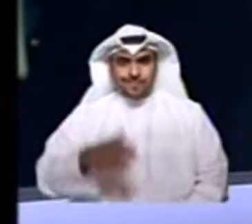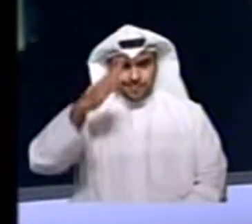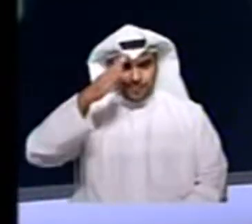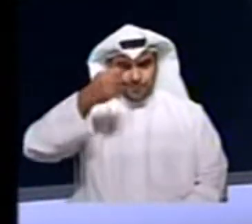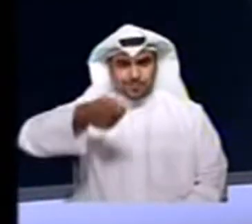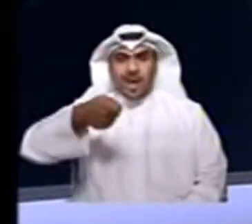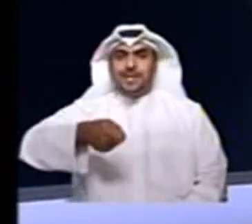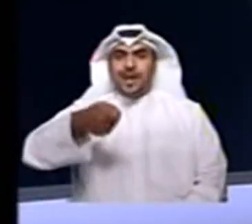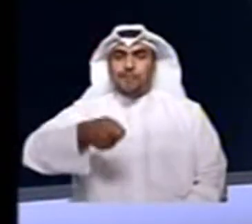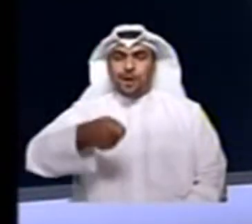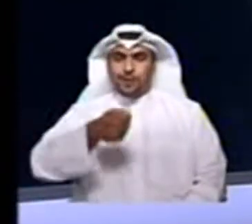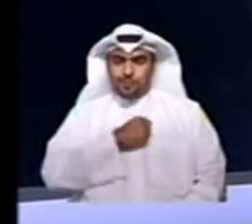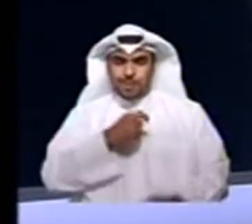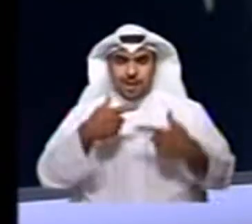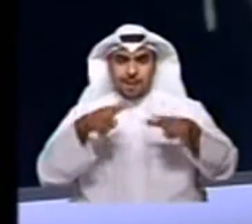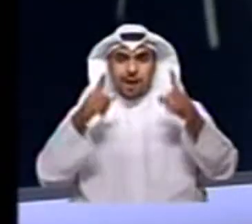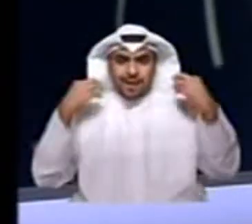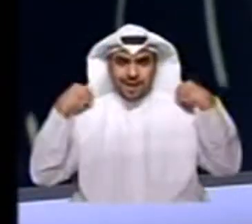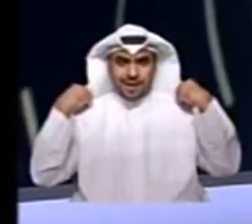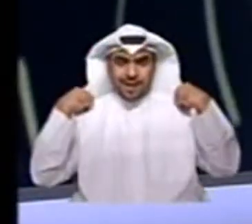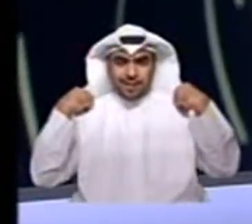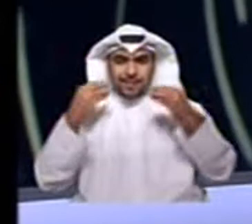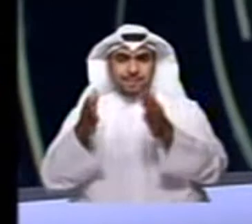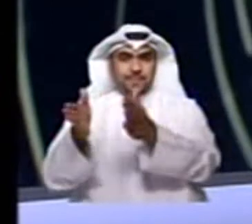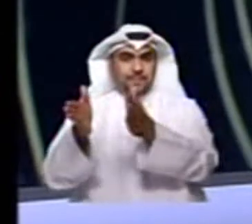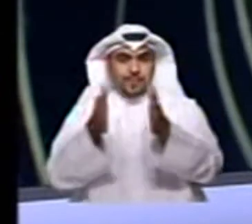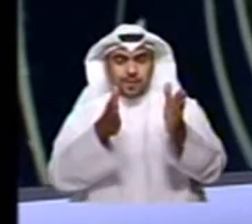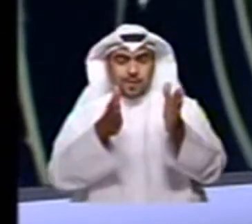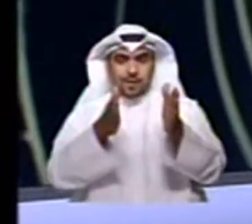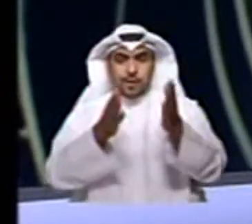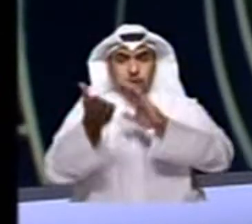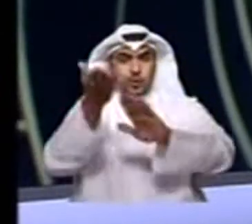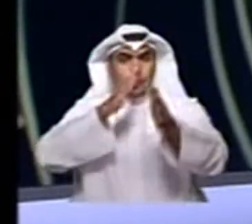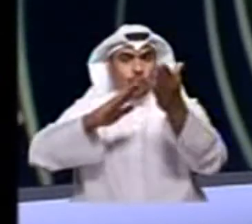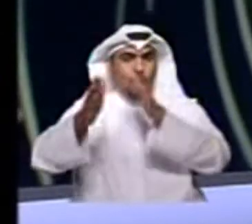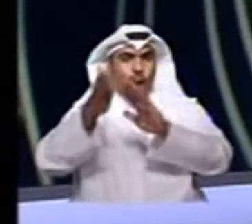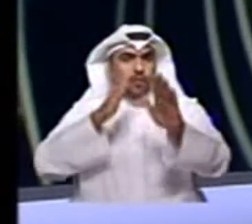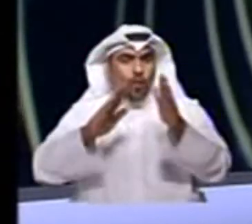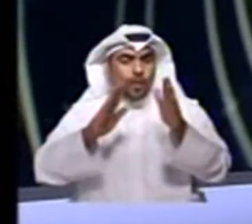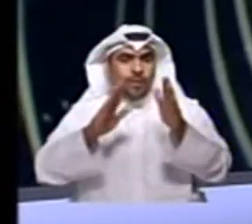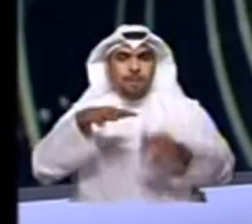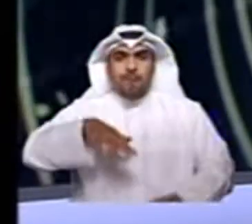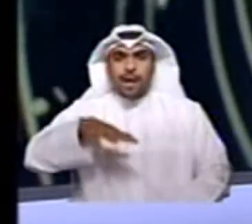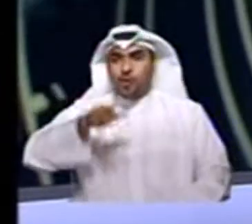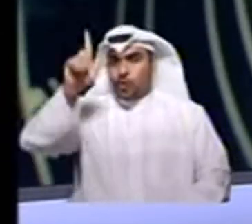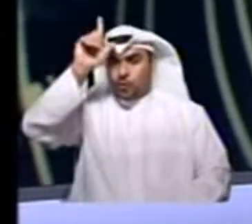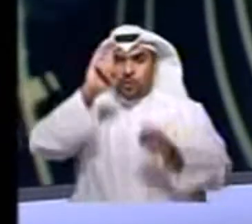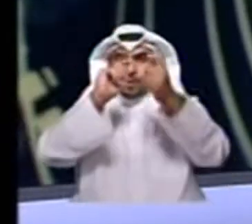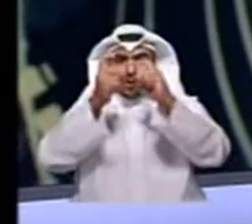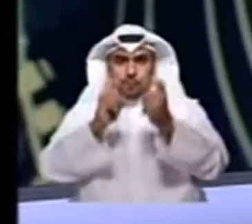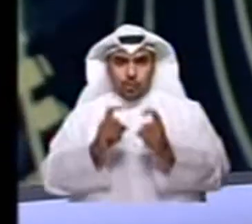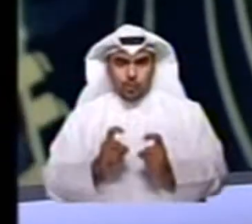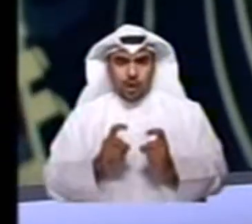أهلا بكم مشاهدينا الكرام. مواجهات قوية خاضها لاعب منتخبنا الوطني أسفرت عن إحراز البطل عبد